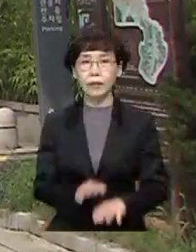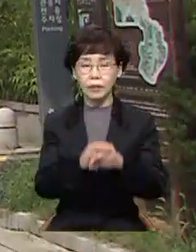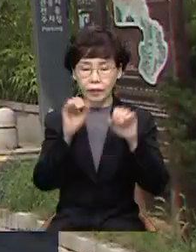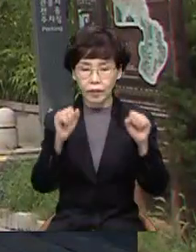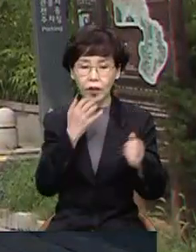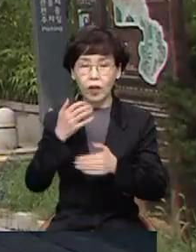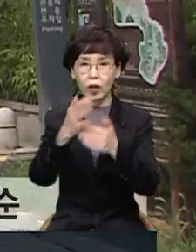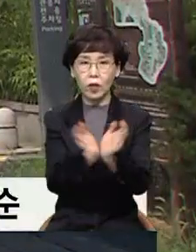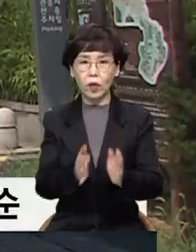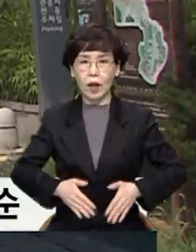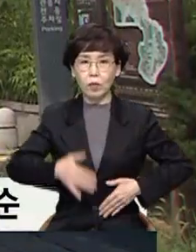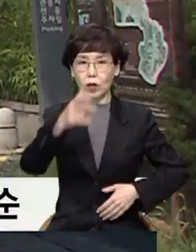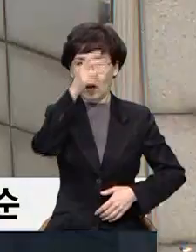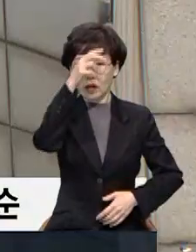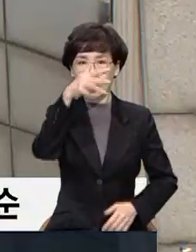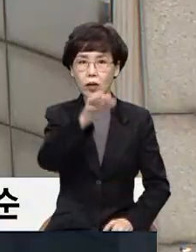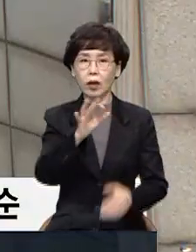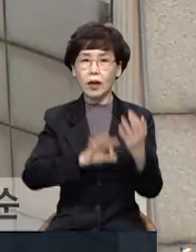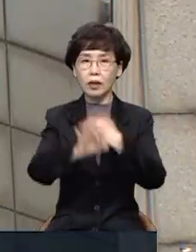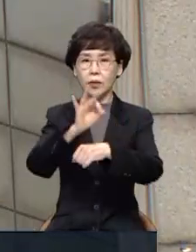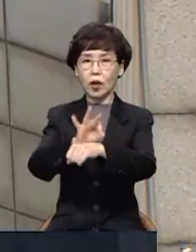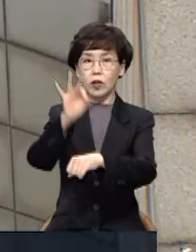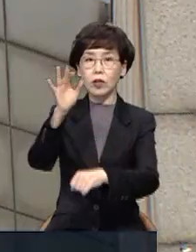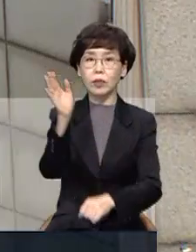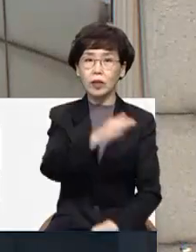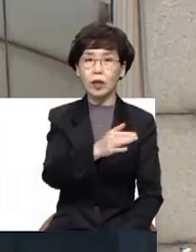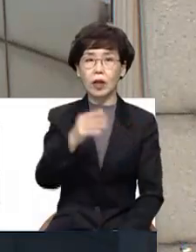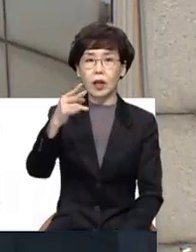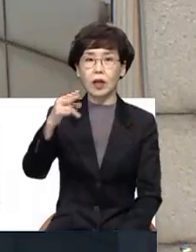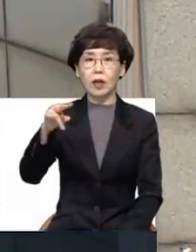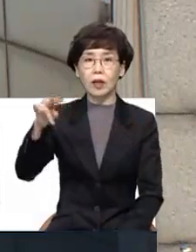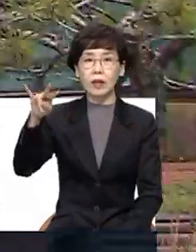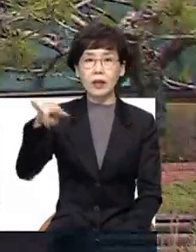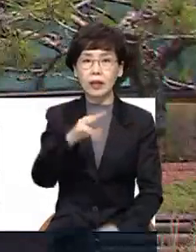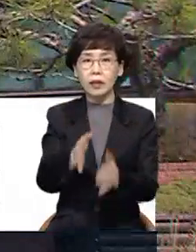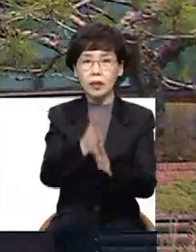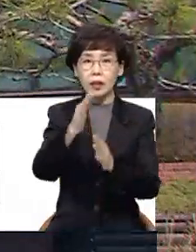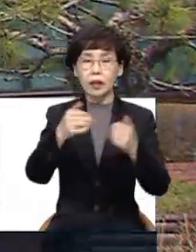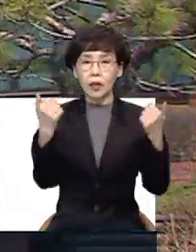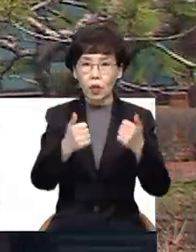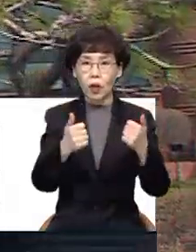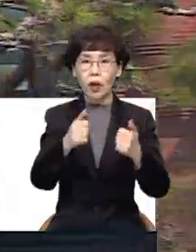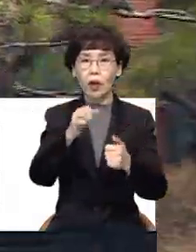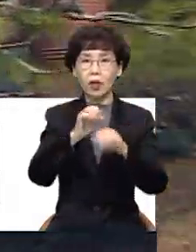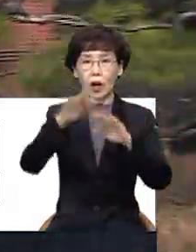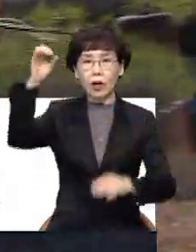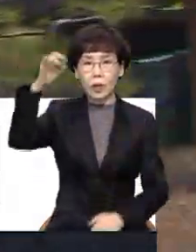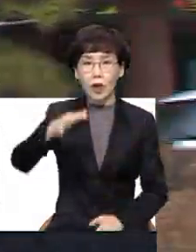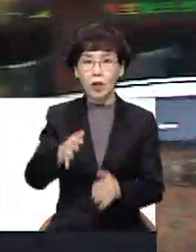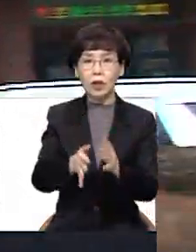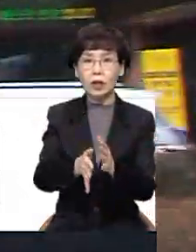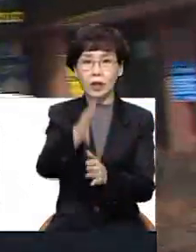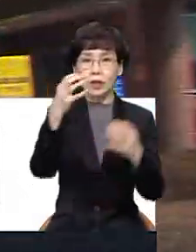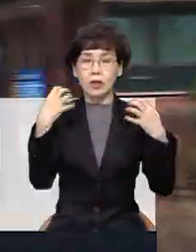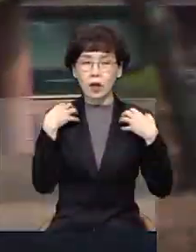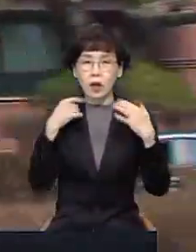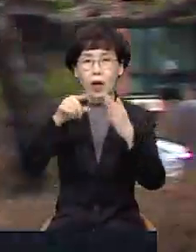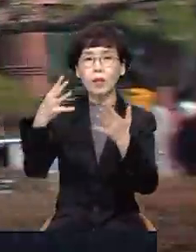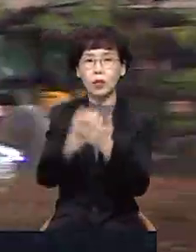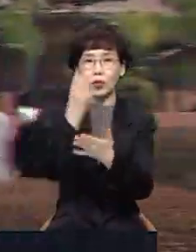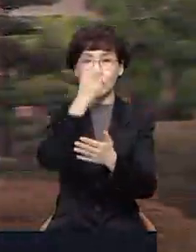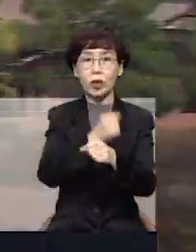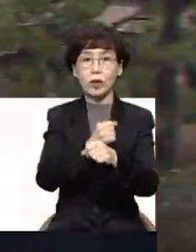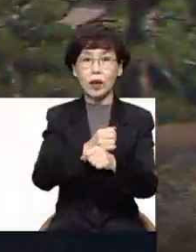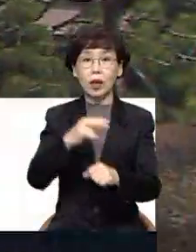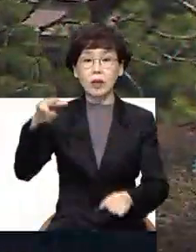경기 남부지방경찰청은 오늘 오전 10시부터 시흥시 의회와 광명시청에 대한 압수수색에 나섰습니다. 앞서